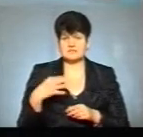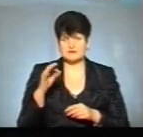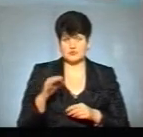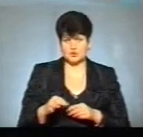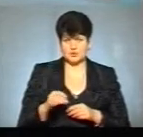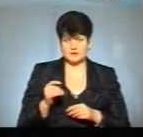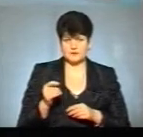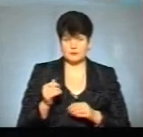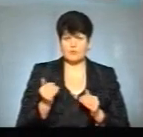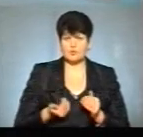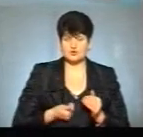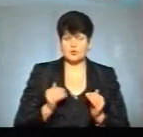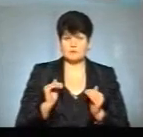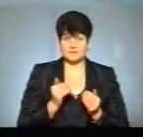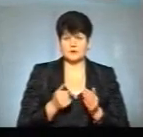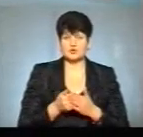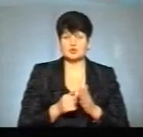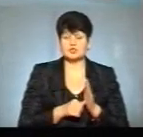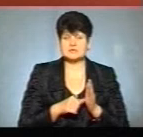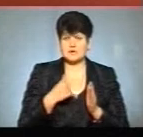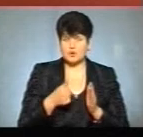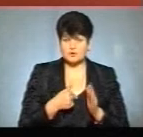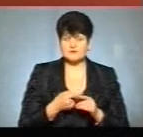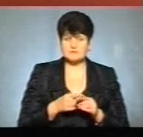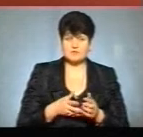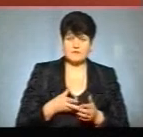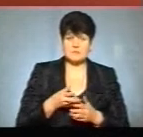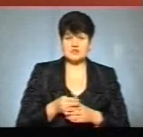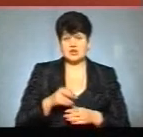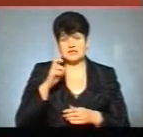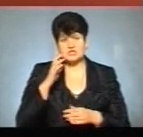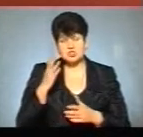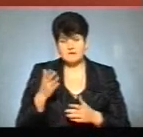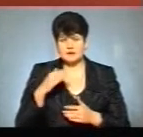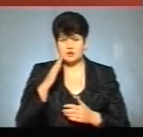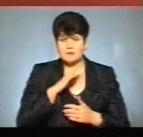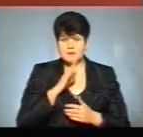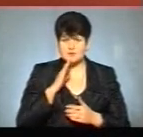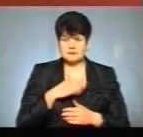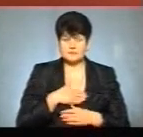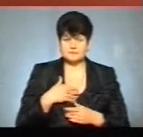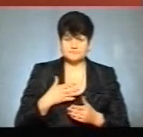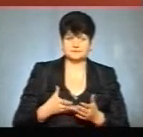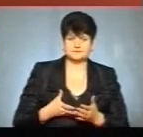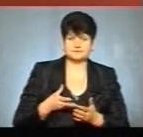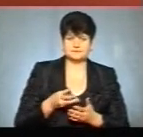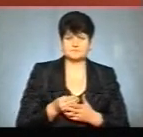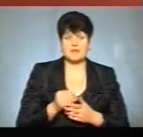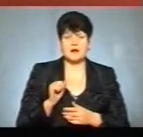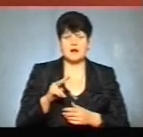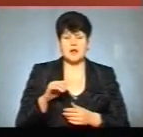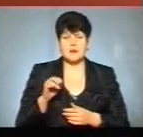мінімуму. Така віком до 6 років на таку дитину буде виплачувати держава. Якщо батьки ухиляються від сплати аліментів,